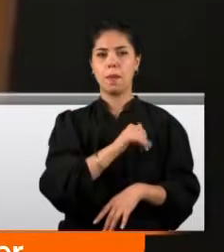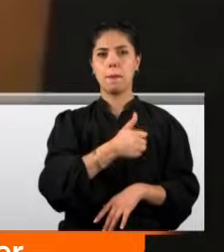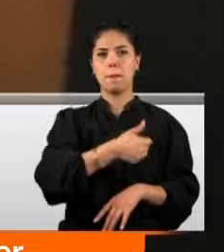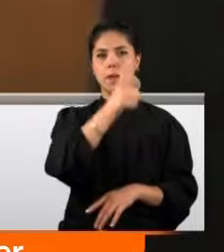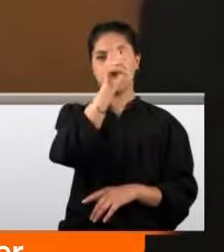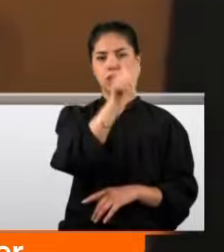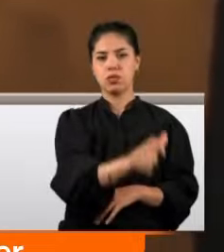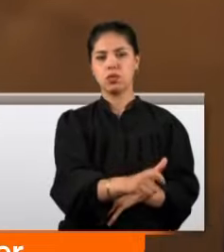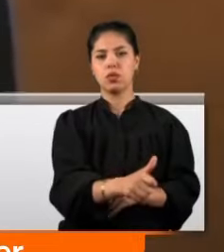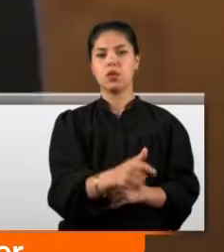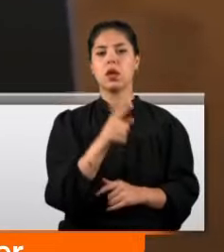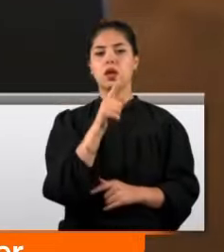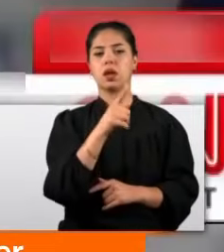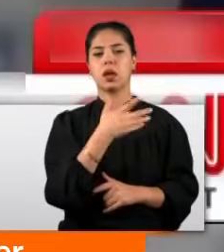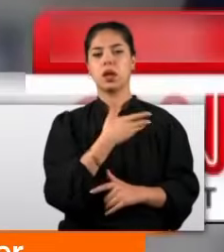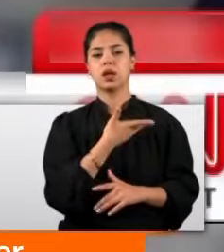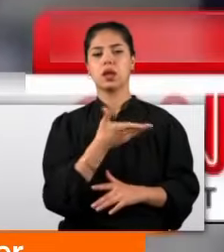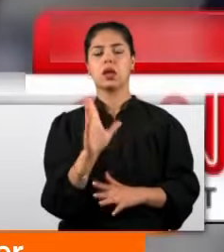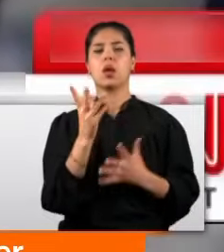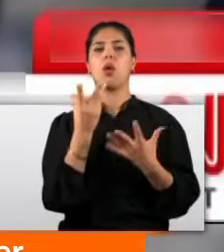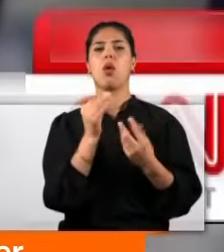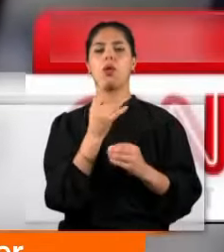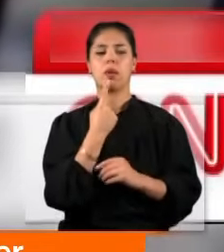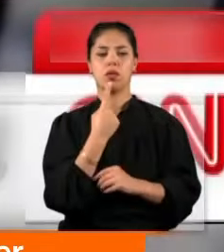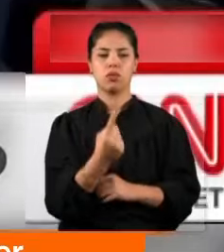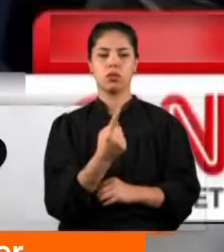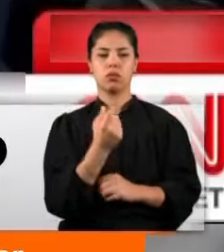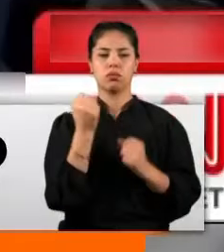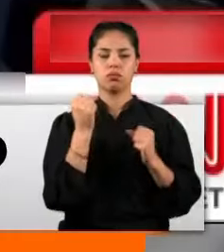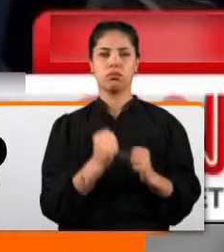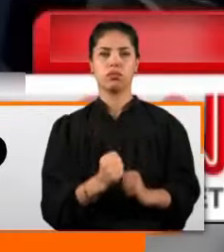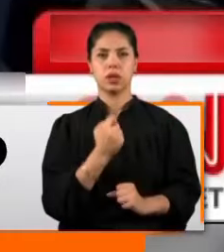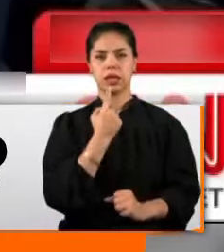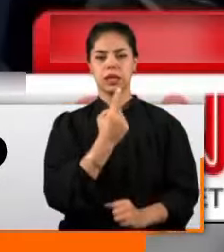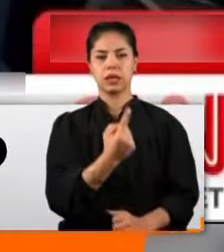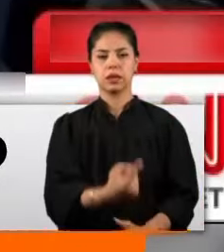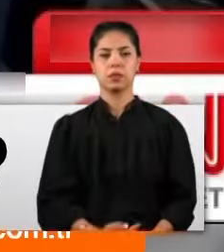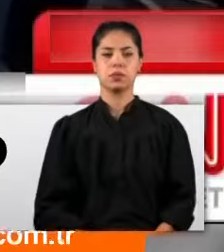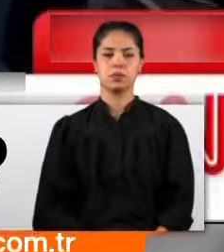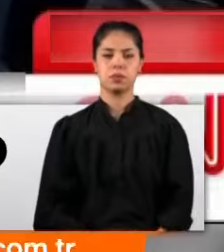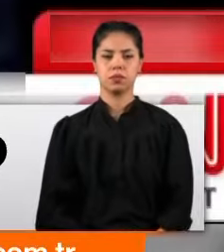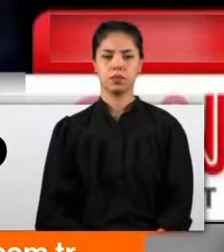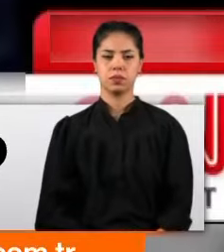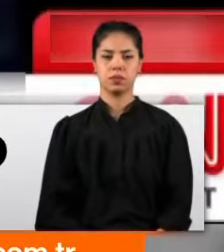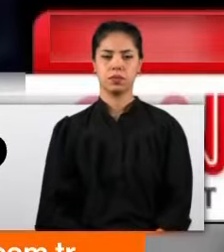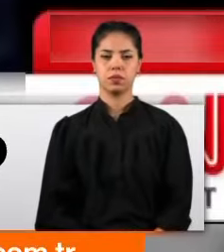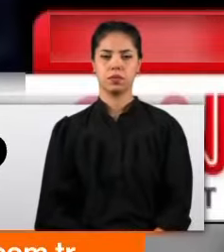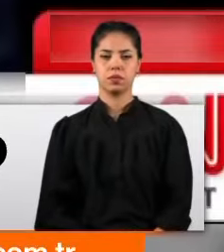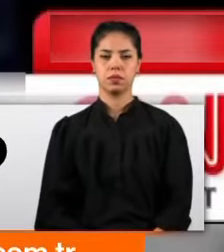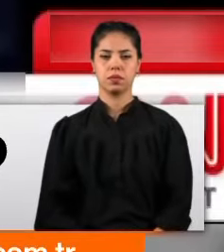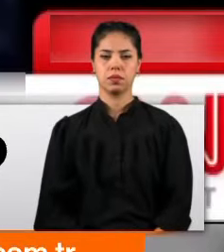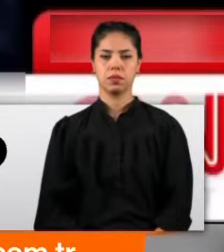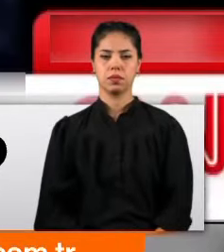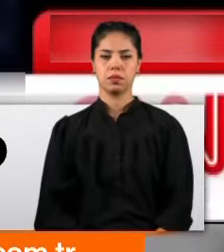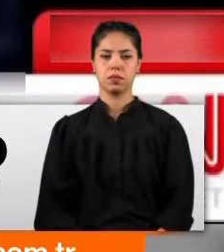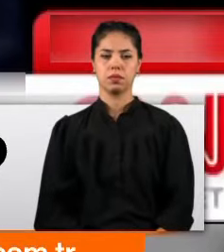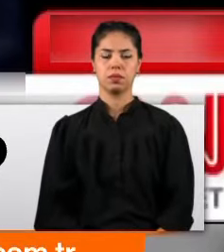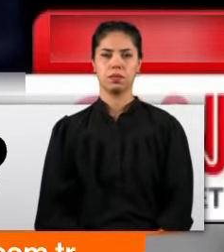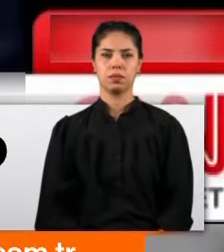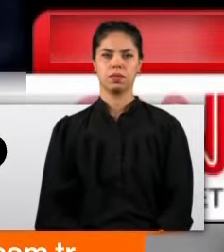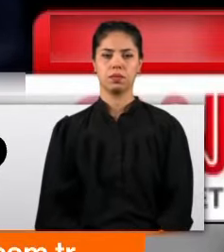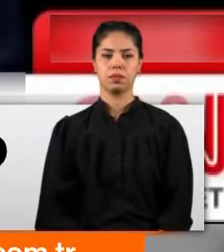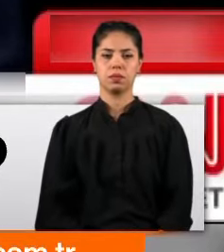yarıştan çekilmeyeceğinde ısrar etti. That was not a good debate for Joe Biden. That was painful. I love Joe Biden and it's personally painful for a lot of